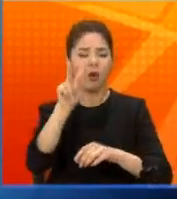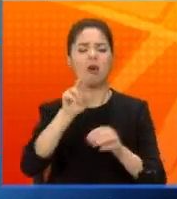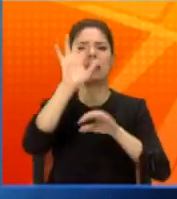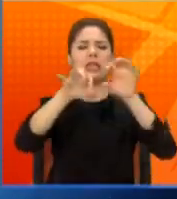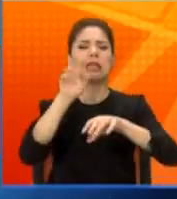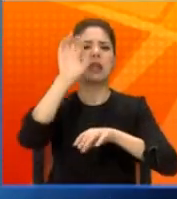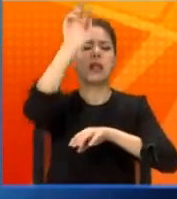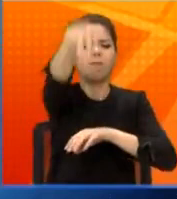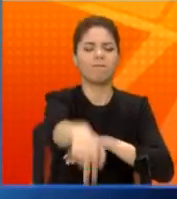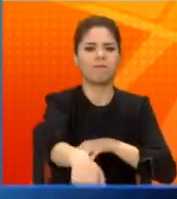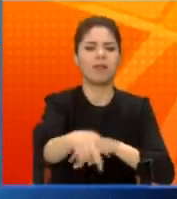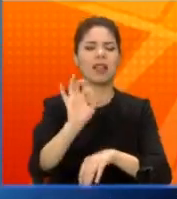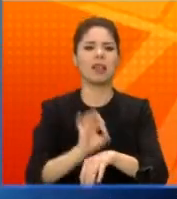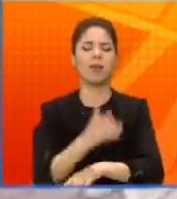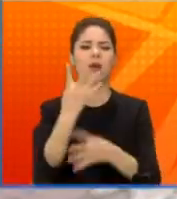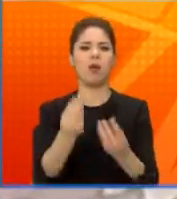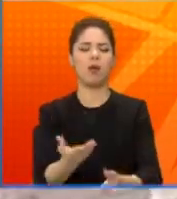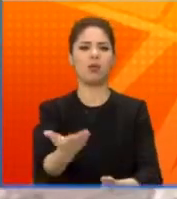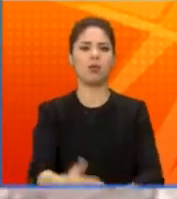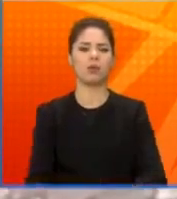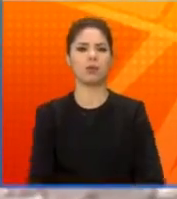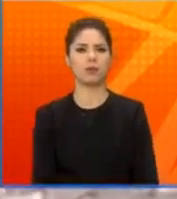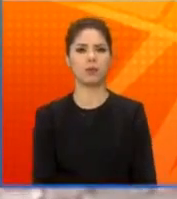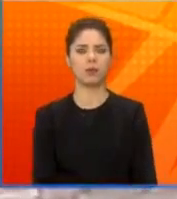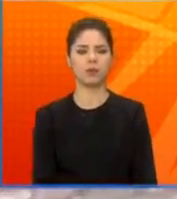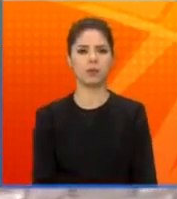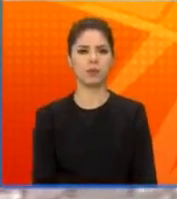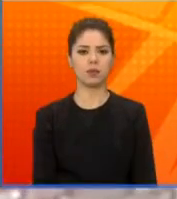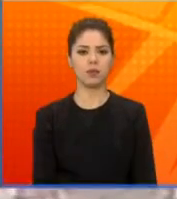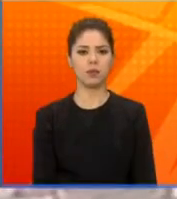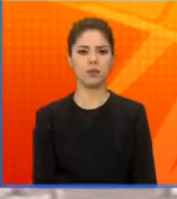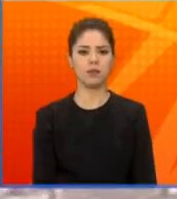ve saniyeler içinde aşağı düştü.